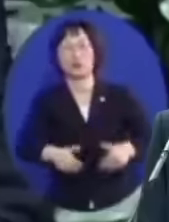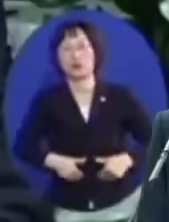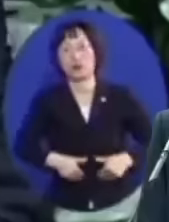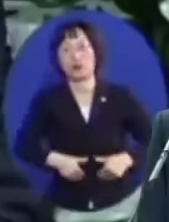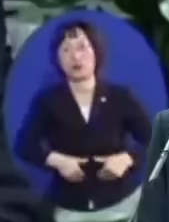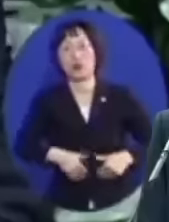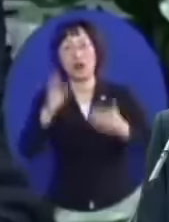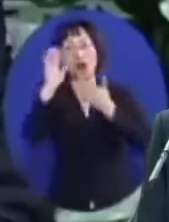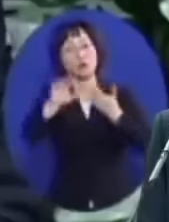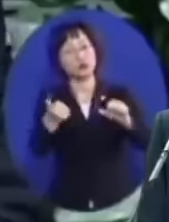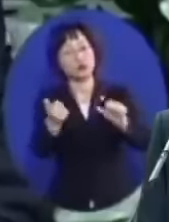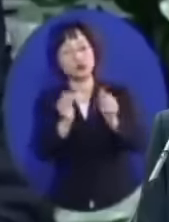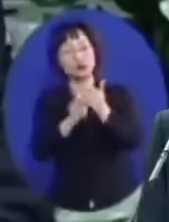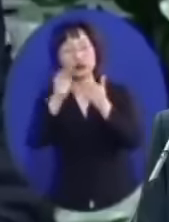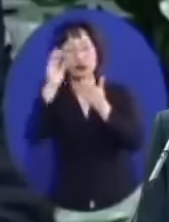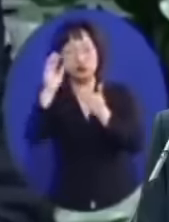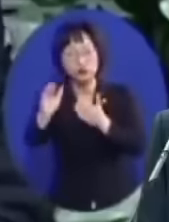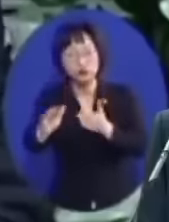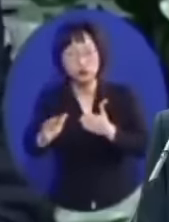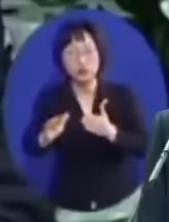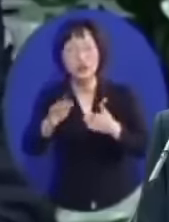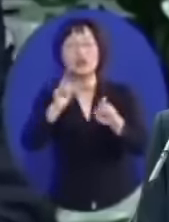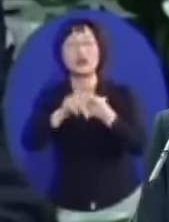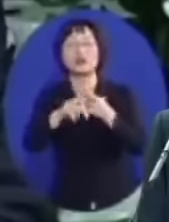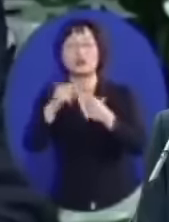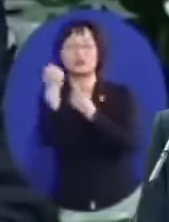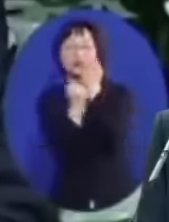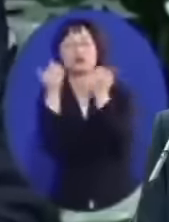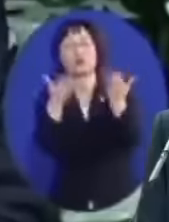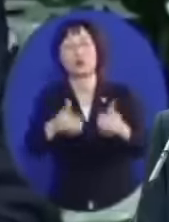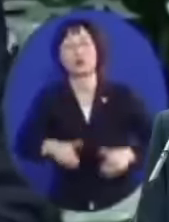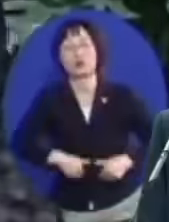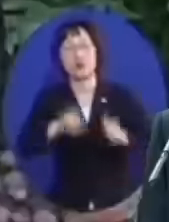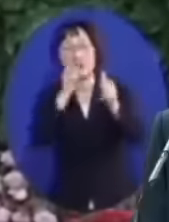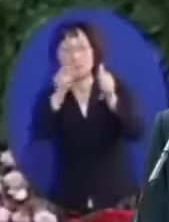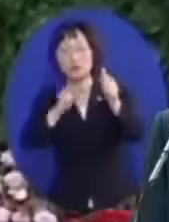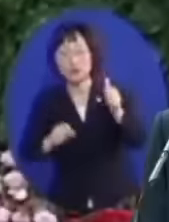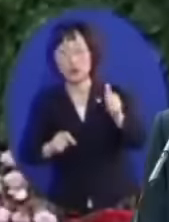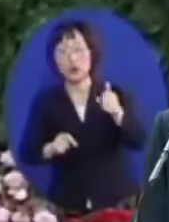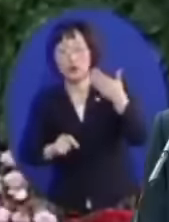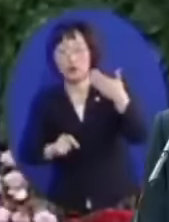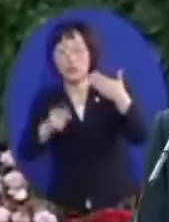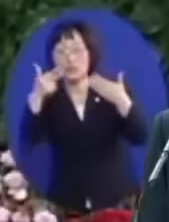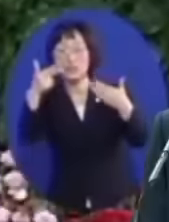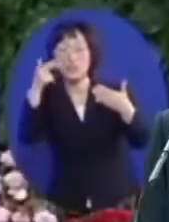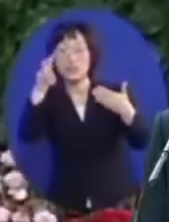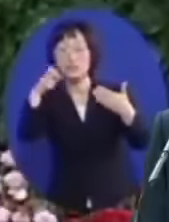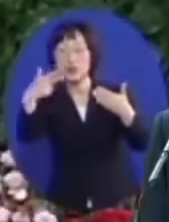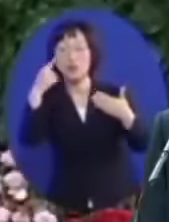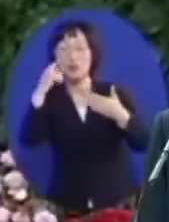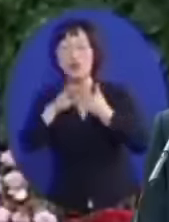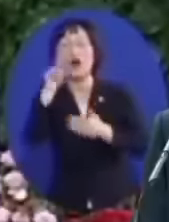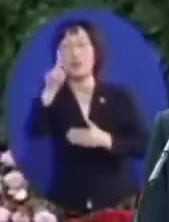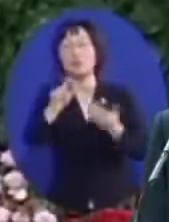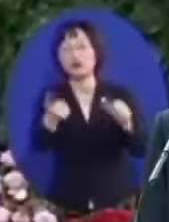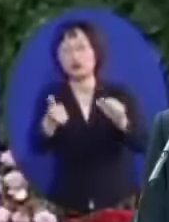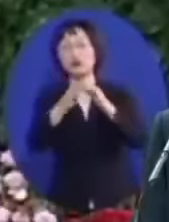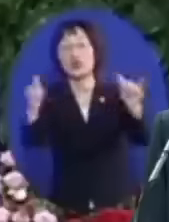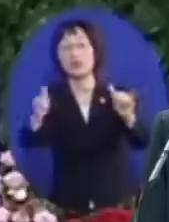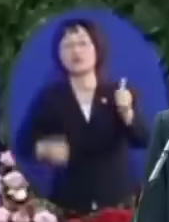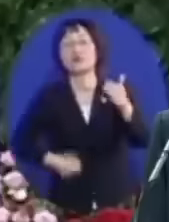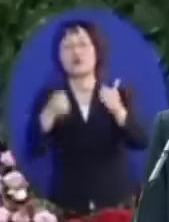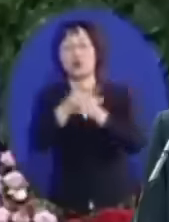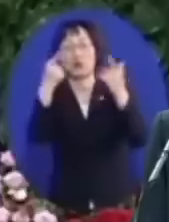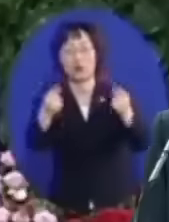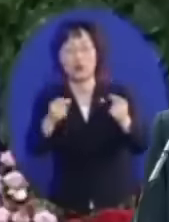세계의 실상을 이해하게 해줘야 되는 것입니다. 히브리서 9장 27절에 한 번 죽는 것은 사람에게 정해진 것이요 그